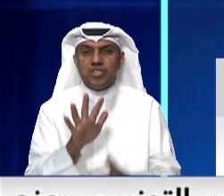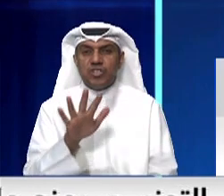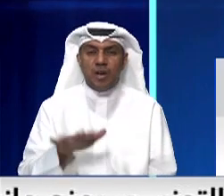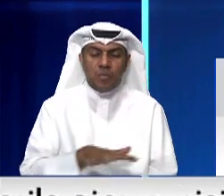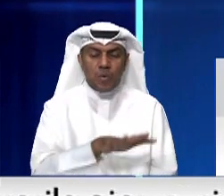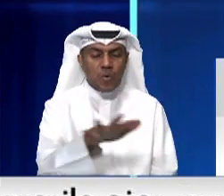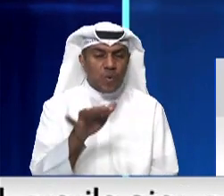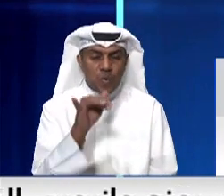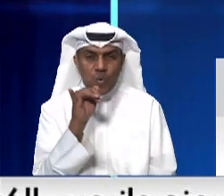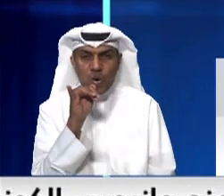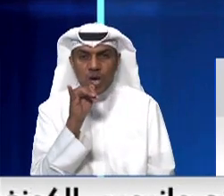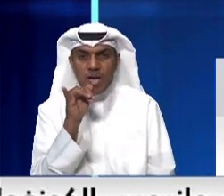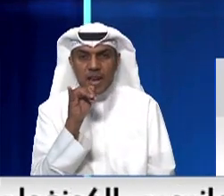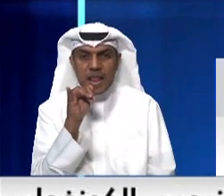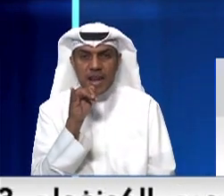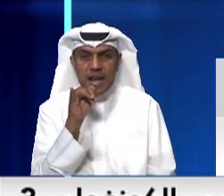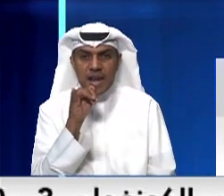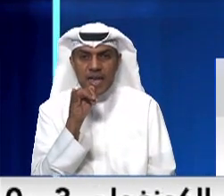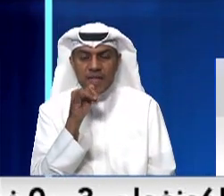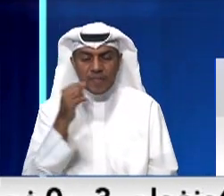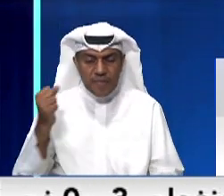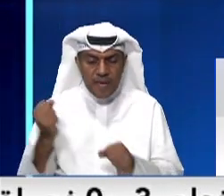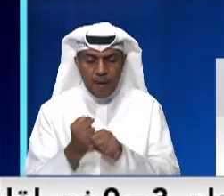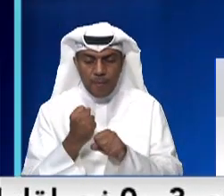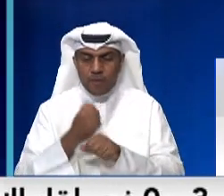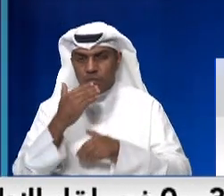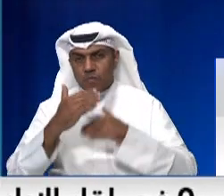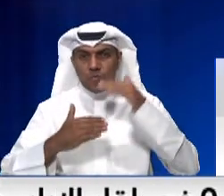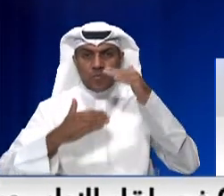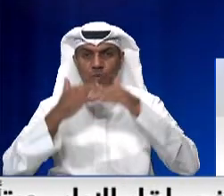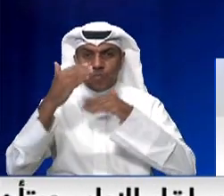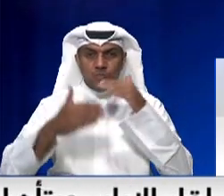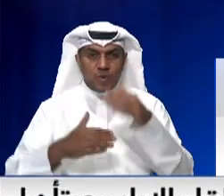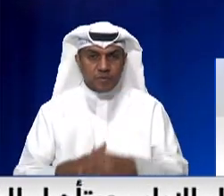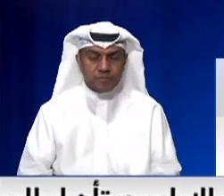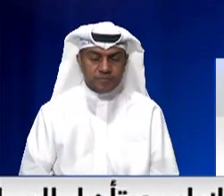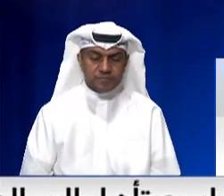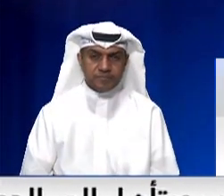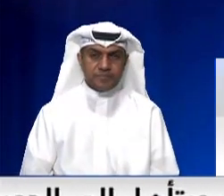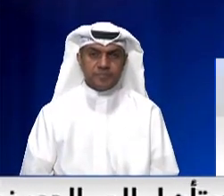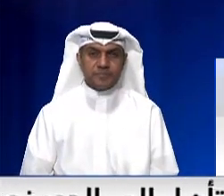المتحدة الصديق بدوام التقدم والرفعة والازدهار.